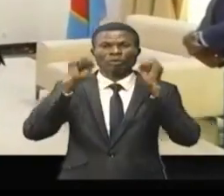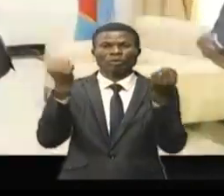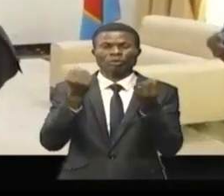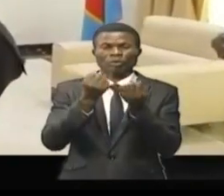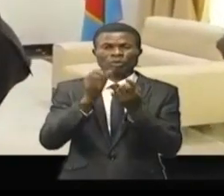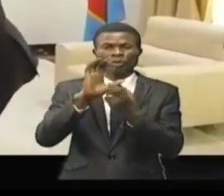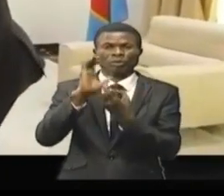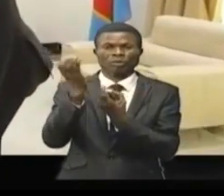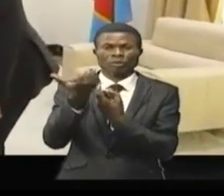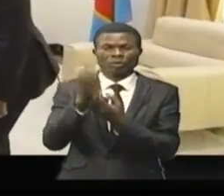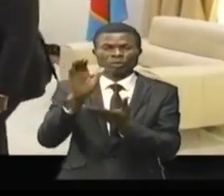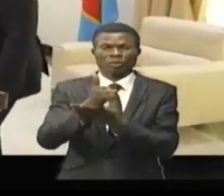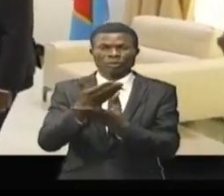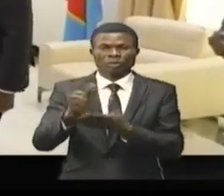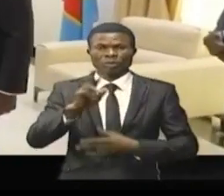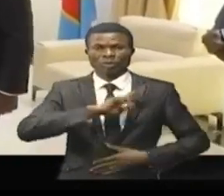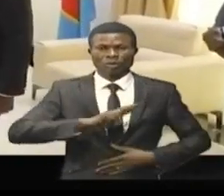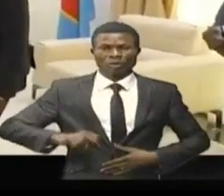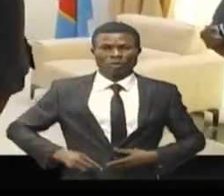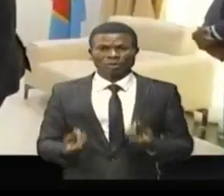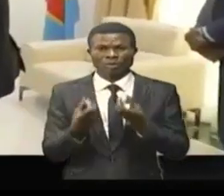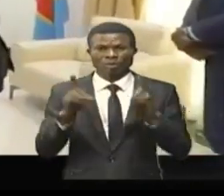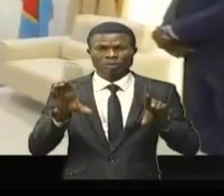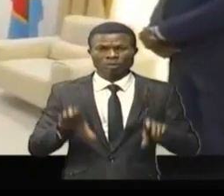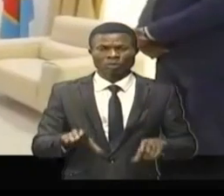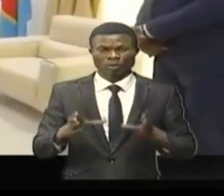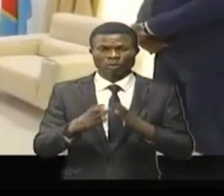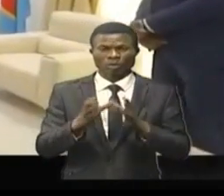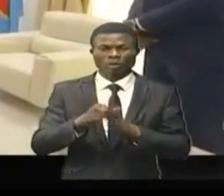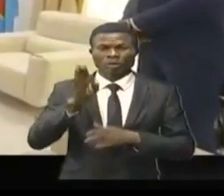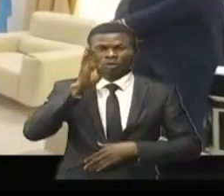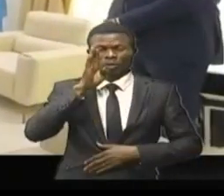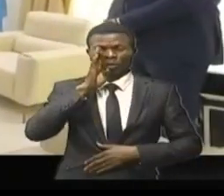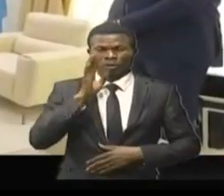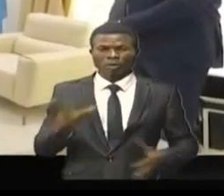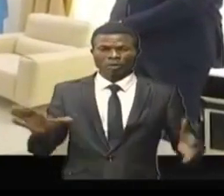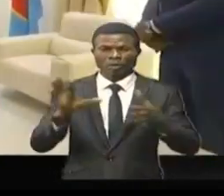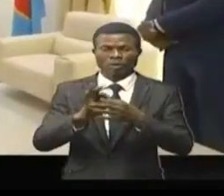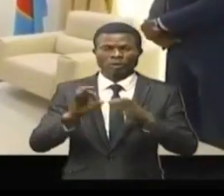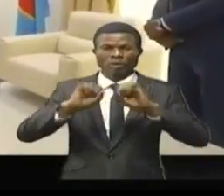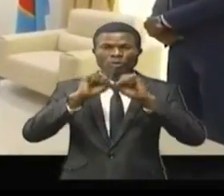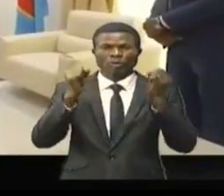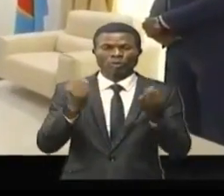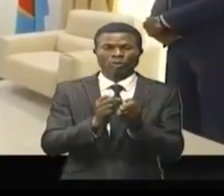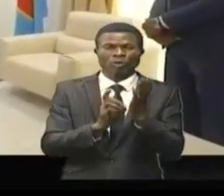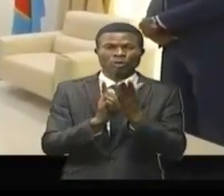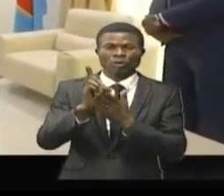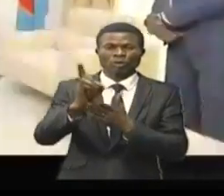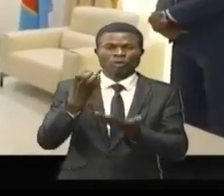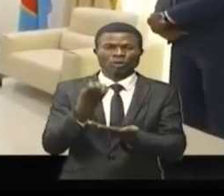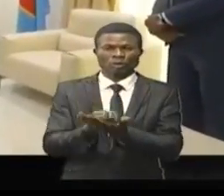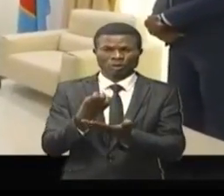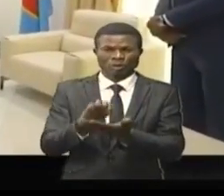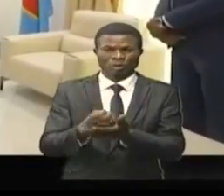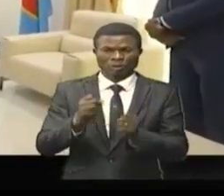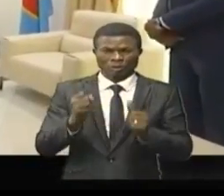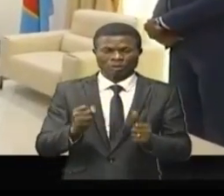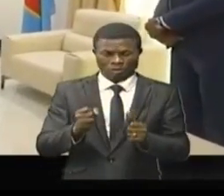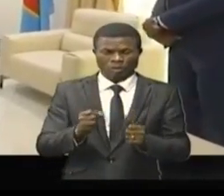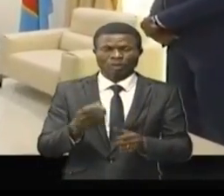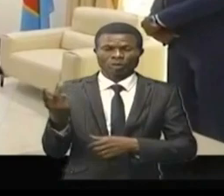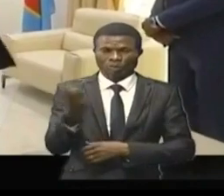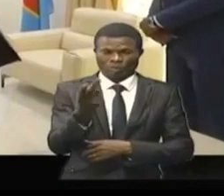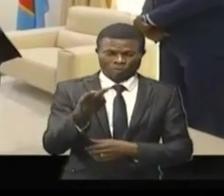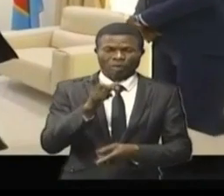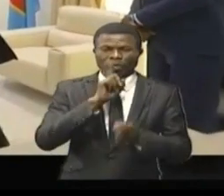la République démocratique du Congo et la Belgique en vue d'une inclusion sociale et le développement économique, c'est ce qui a conduit